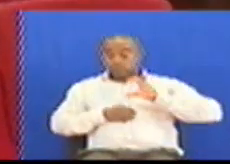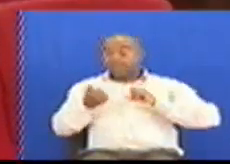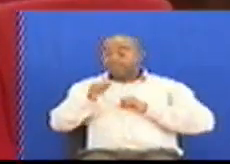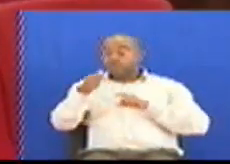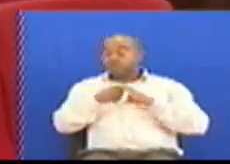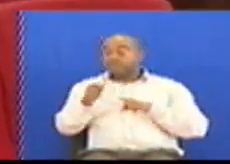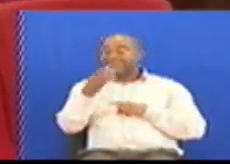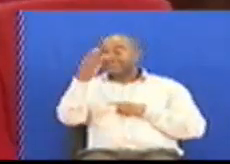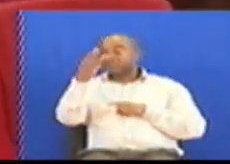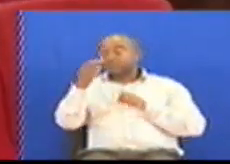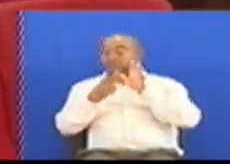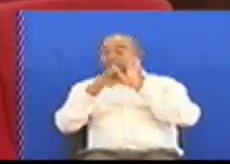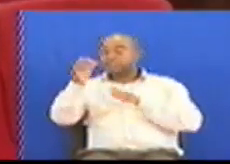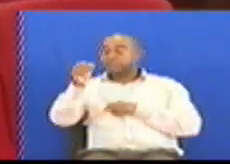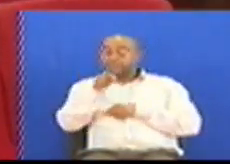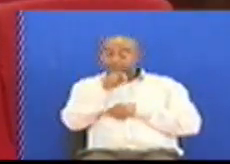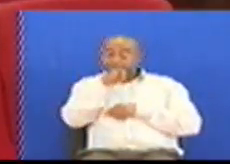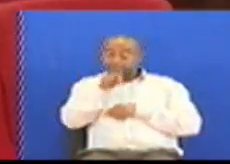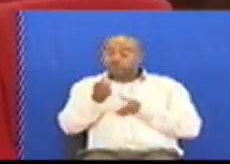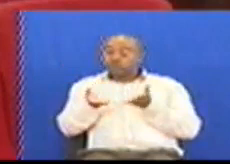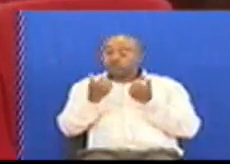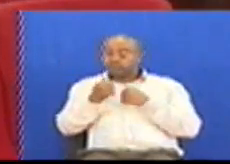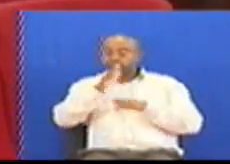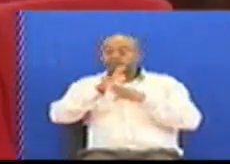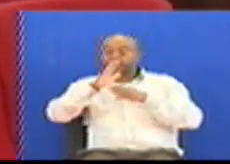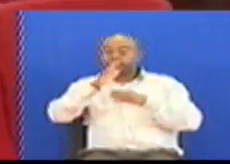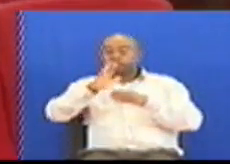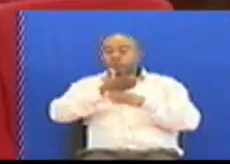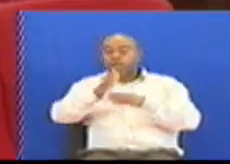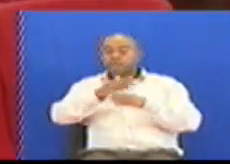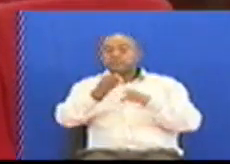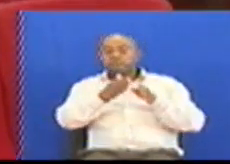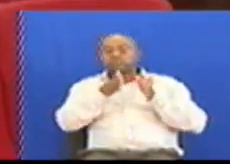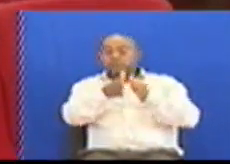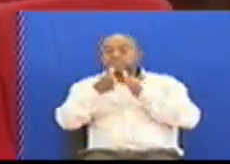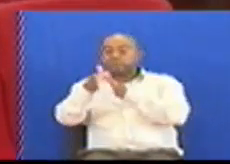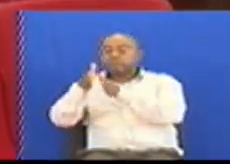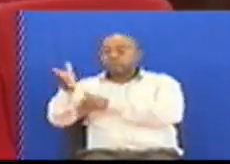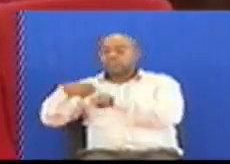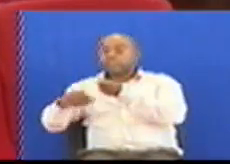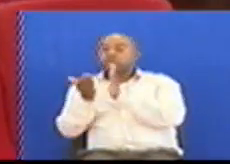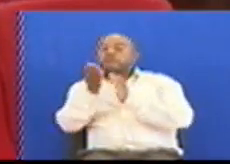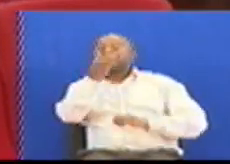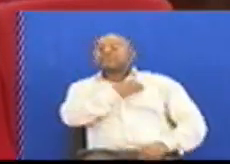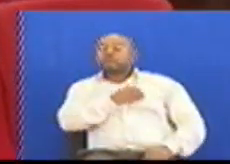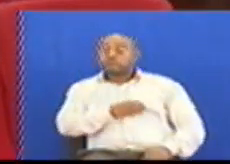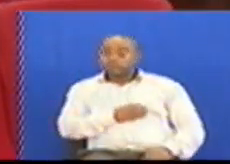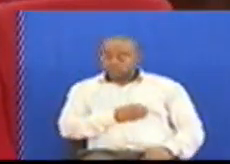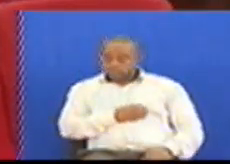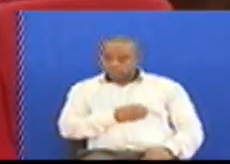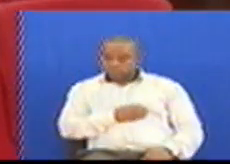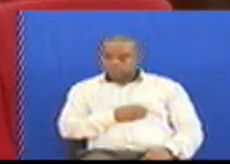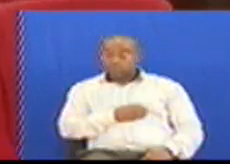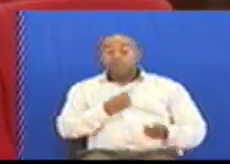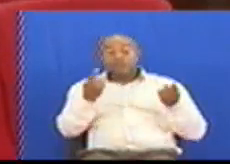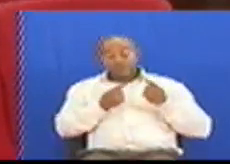370 kwa ajili ya kuendeleza madarasa mbalimbali kwenye shule za sekondari. Lakini si hivyo tu,